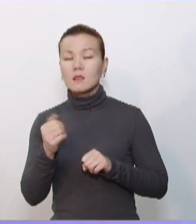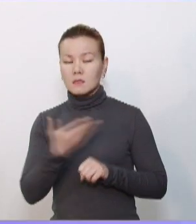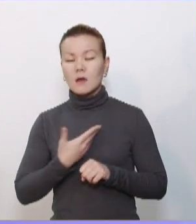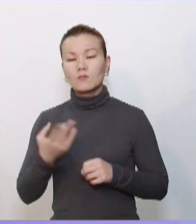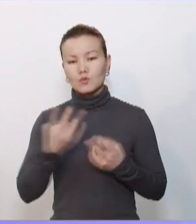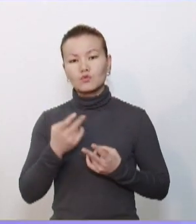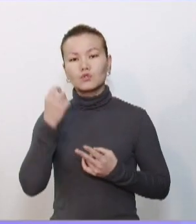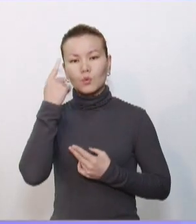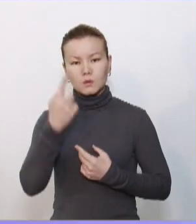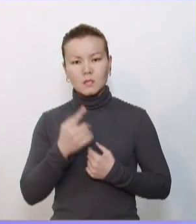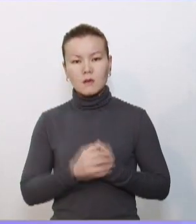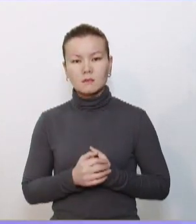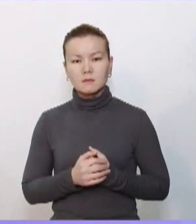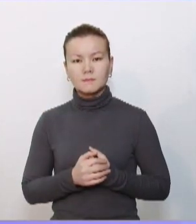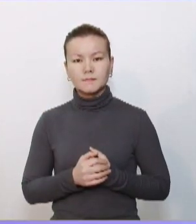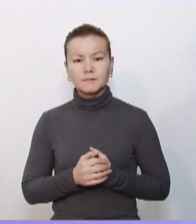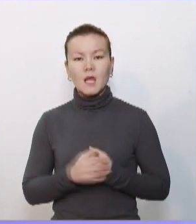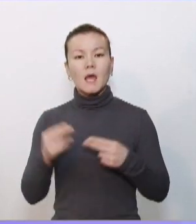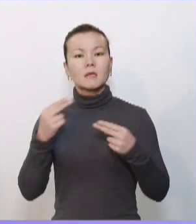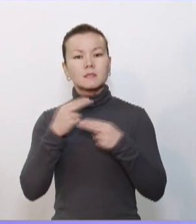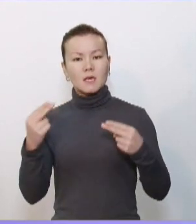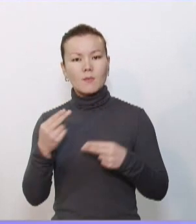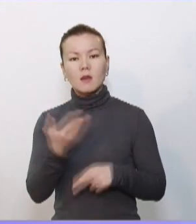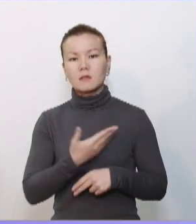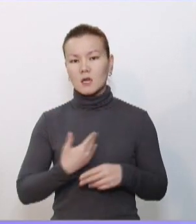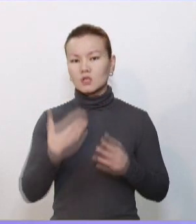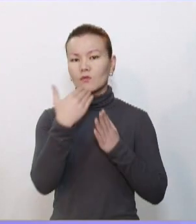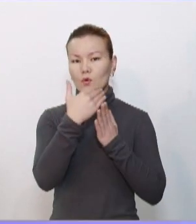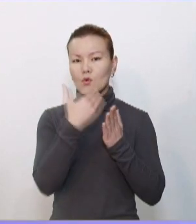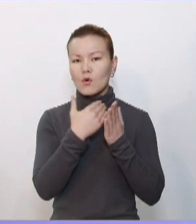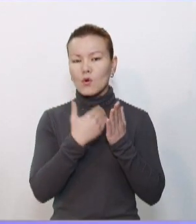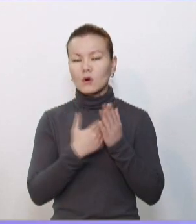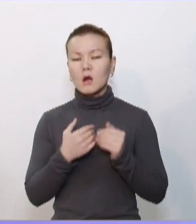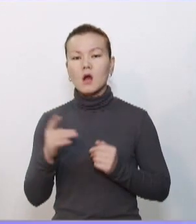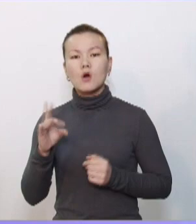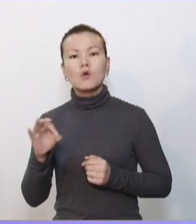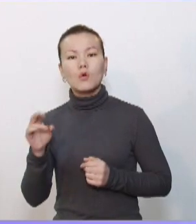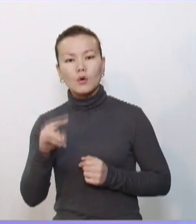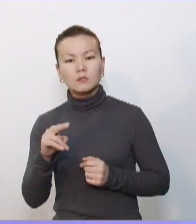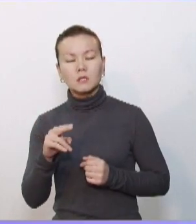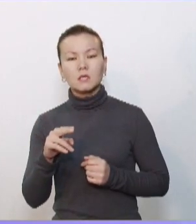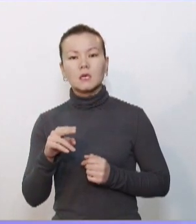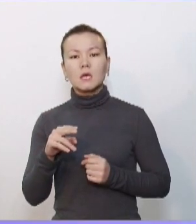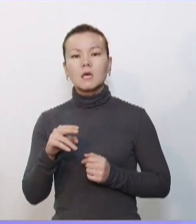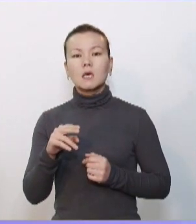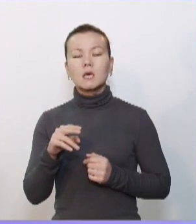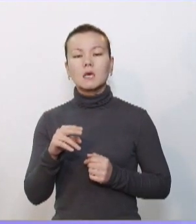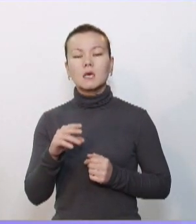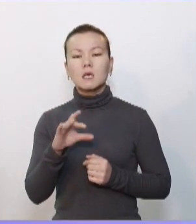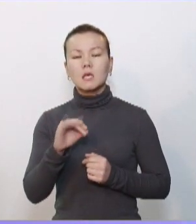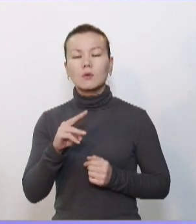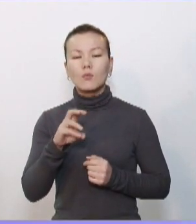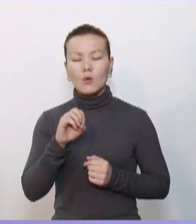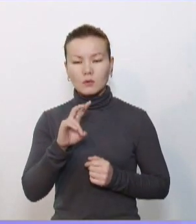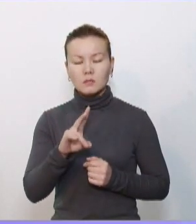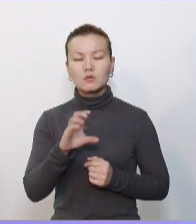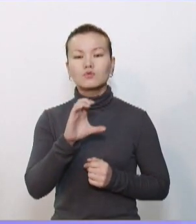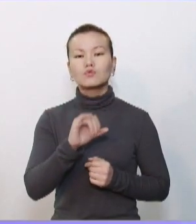предстоит узнать. Тема нашего урока – род имен